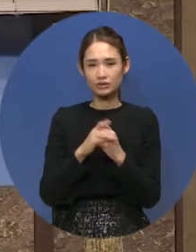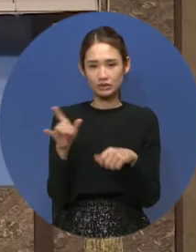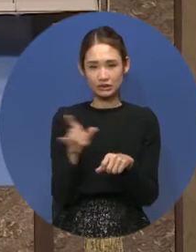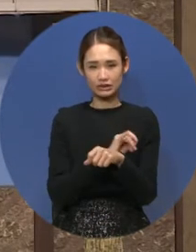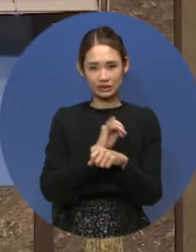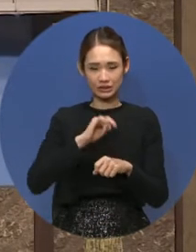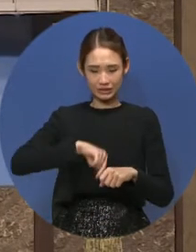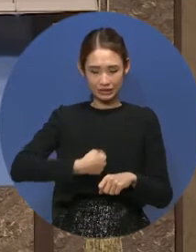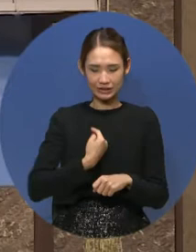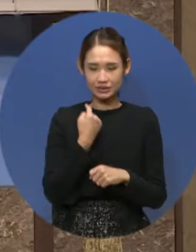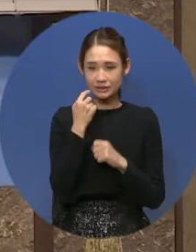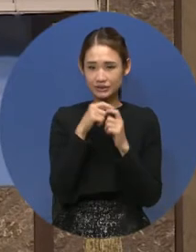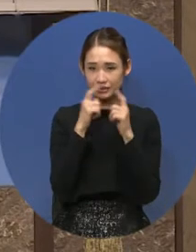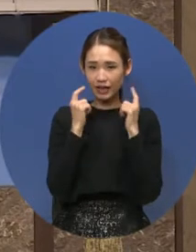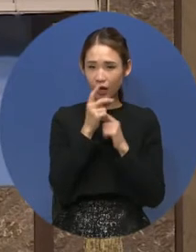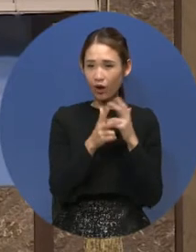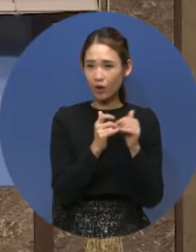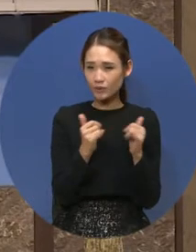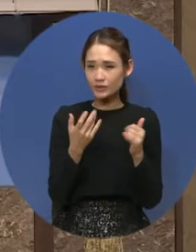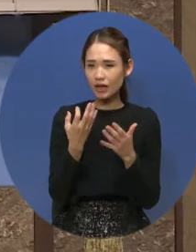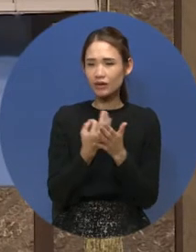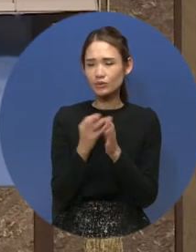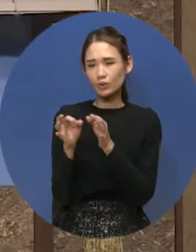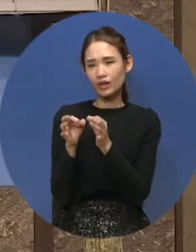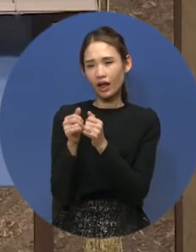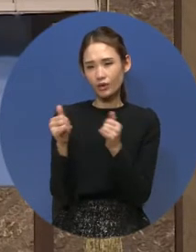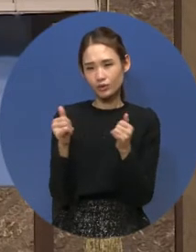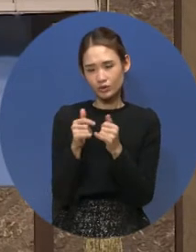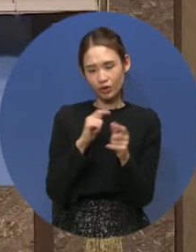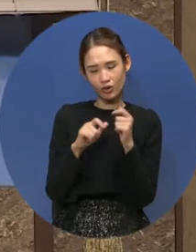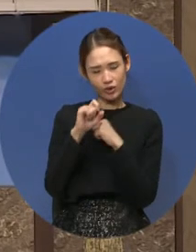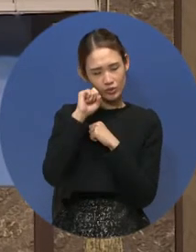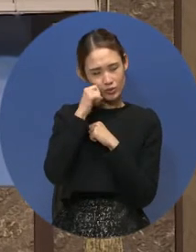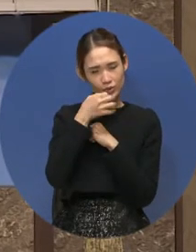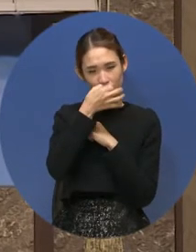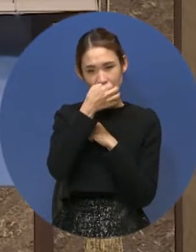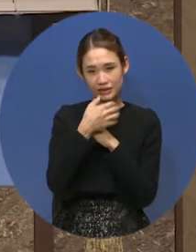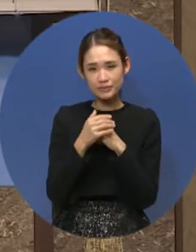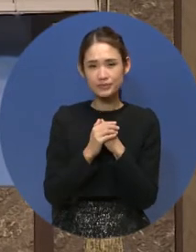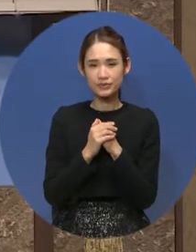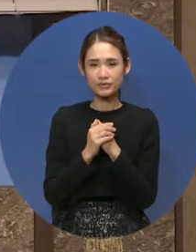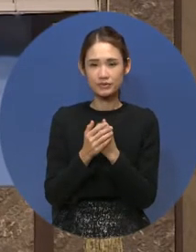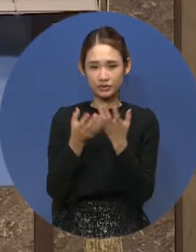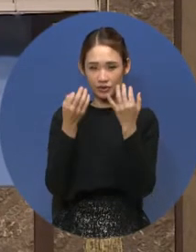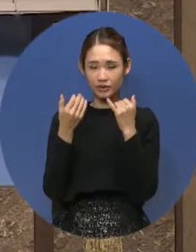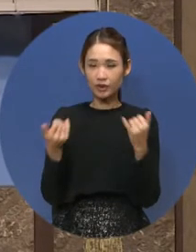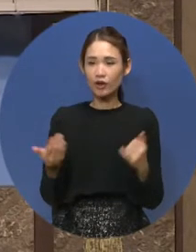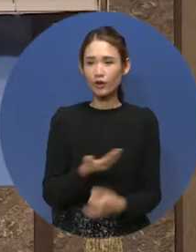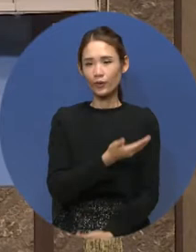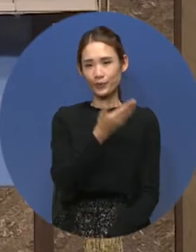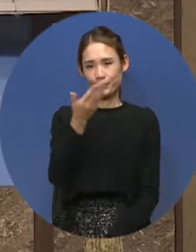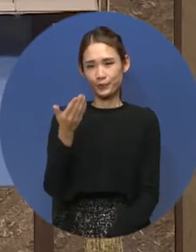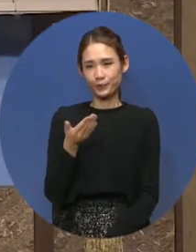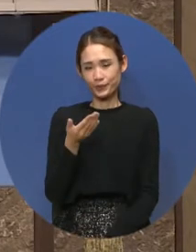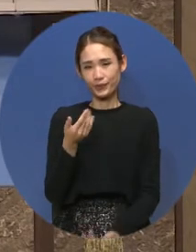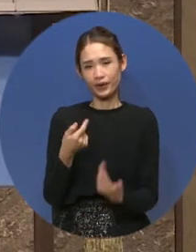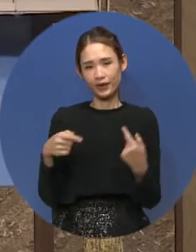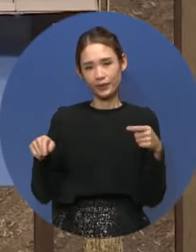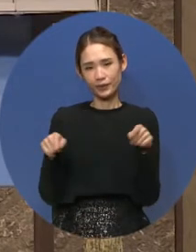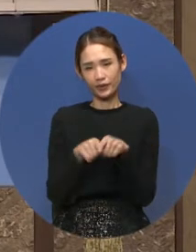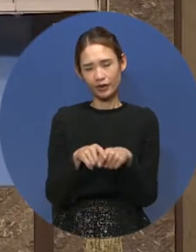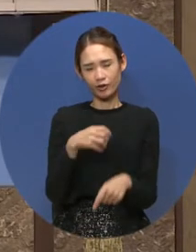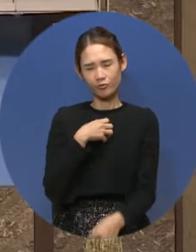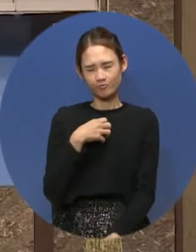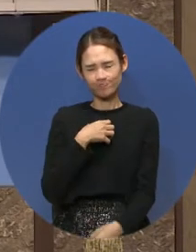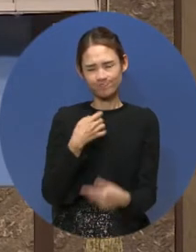자영업자, 소상공인들이 더욱 힘들었습니다. 우리 여러분 시청자 여러분과 함께 이